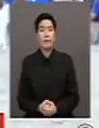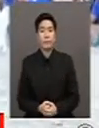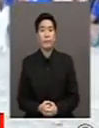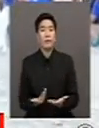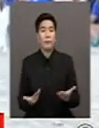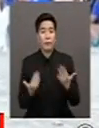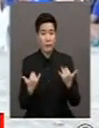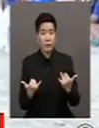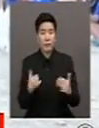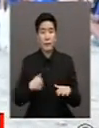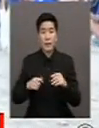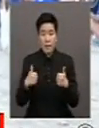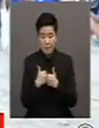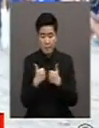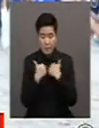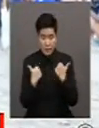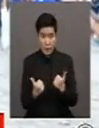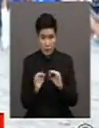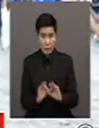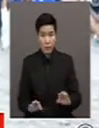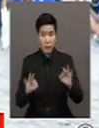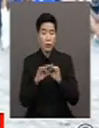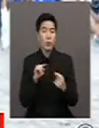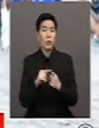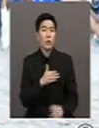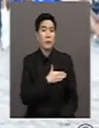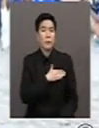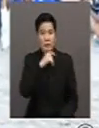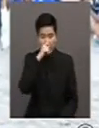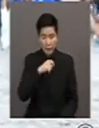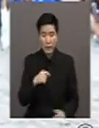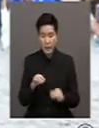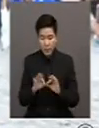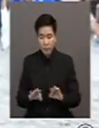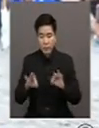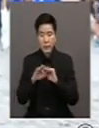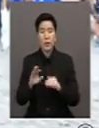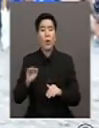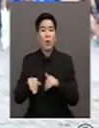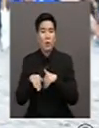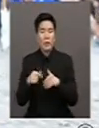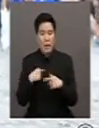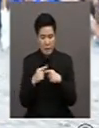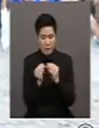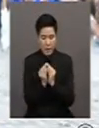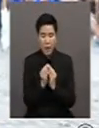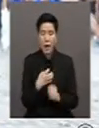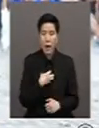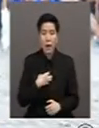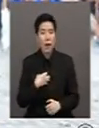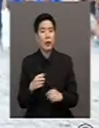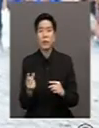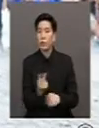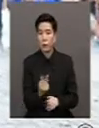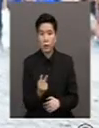คุณผู้ชมครับเกมในวันนี้มีความสำคัญมากๆกับทั้งทีมชาติไทยและก็ทีมชาติออสเตรเลียต่างก็ต้องการคะแนนเป็นอย่างมากเช่นเดียวกันนะครับออ